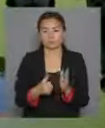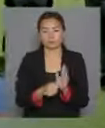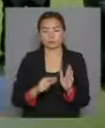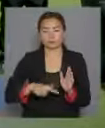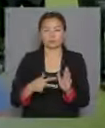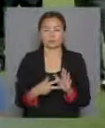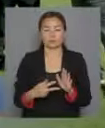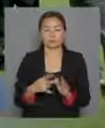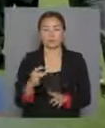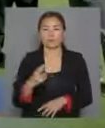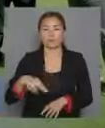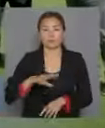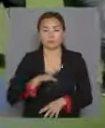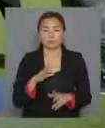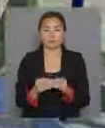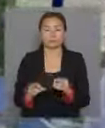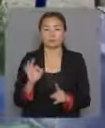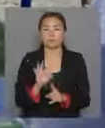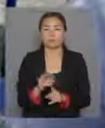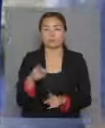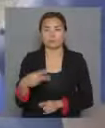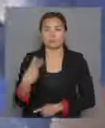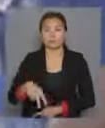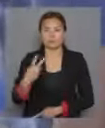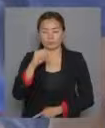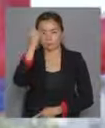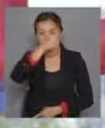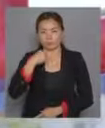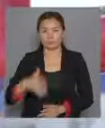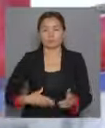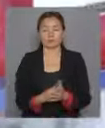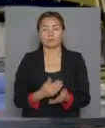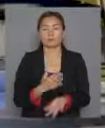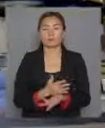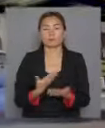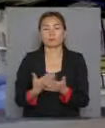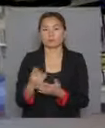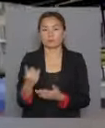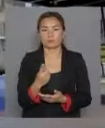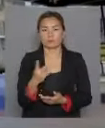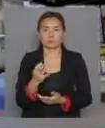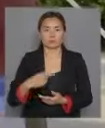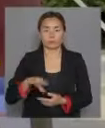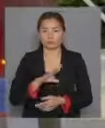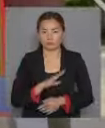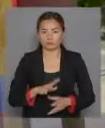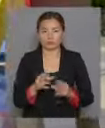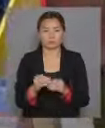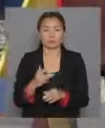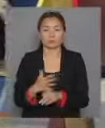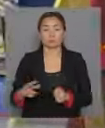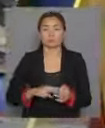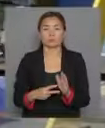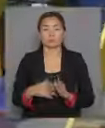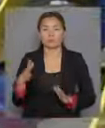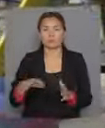6,8 миллиардов тенге. В этих целях в 2022 году было освоено около 1 миллиарда тенге, а в текущем году